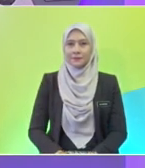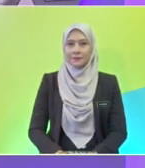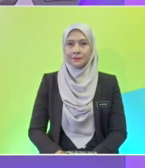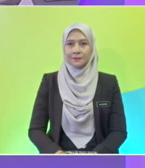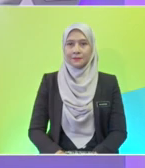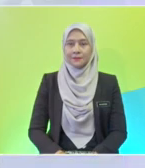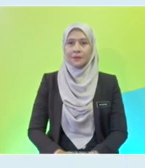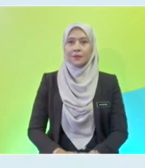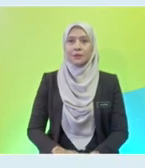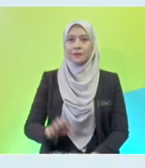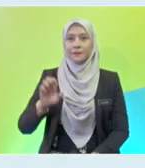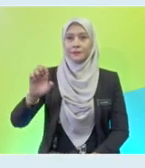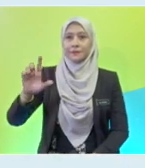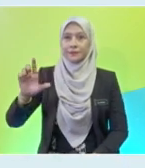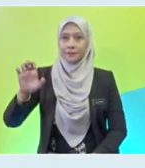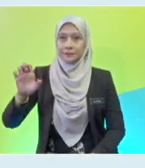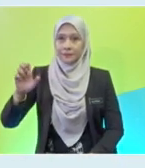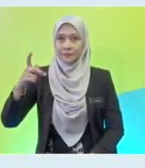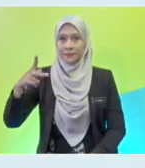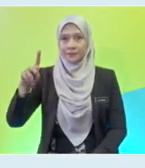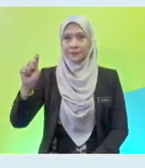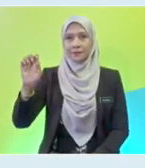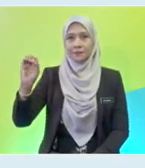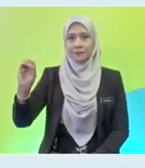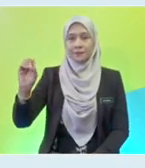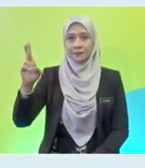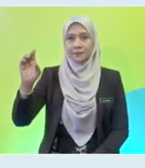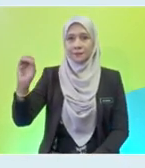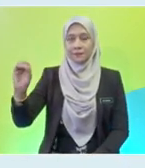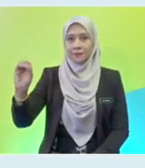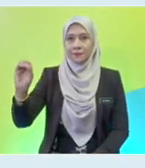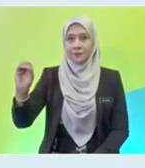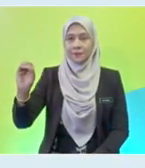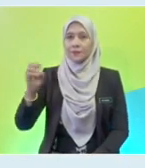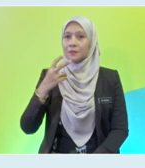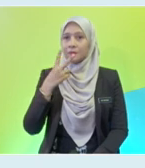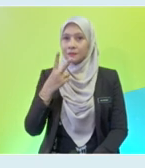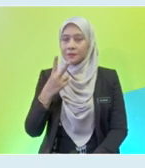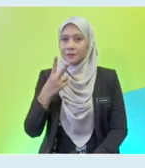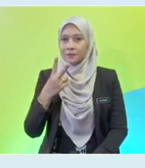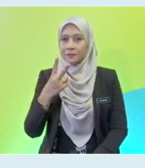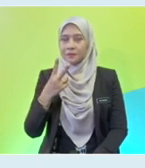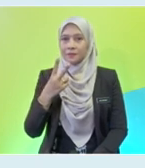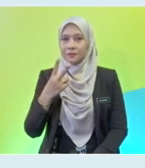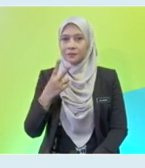yang digunakan adalah zinc dan Aji itu aja hitam atau perak